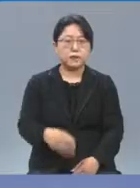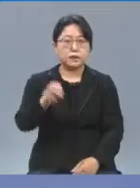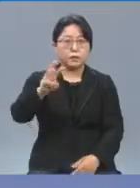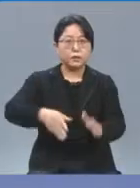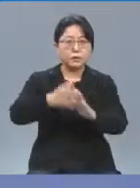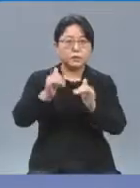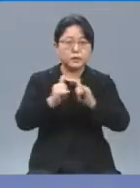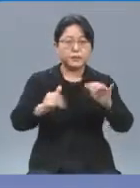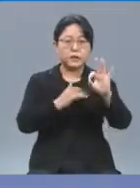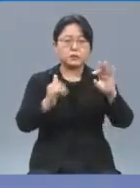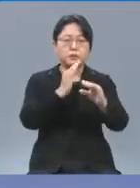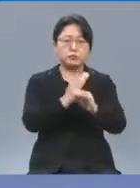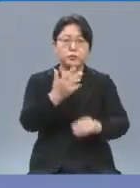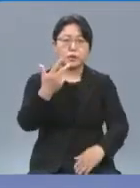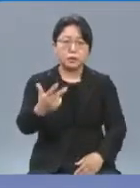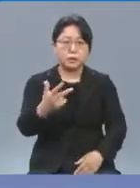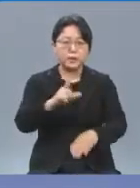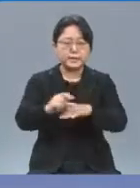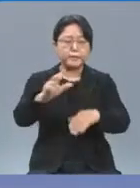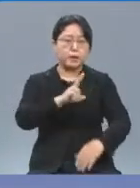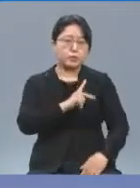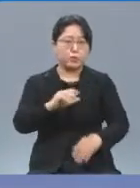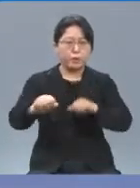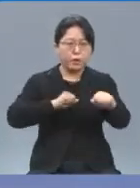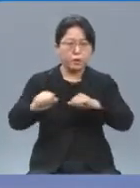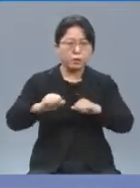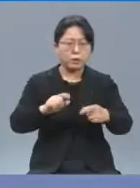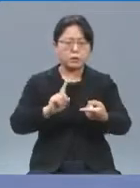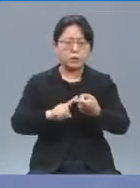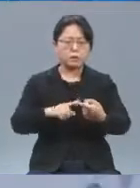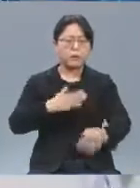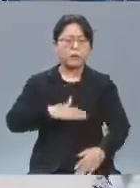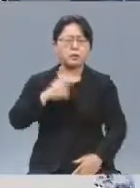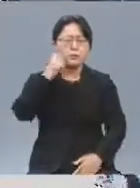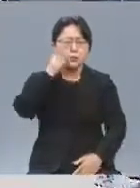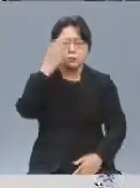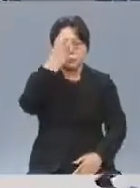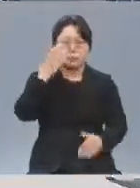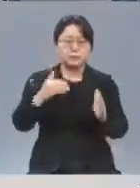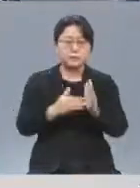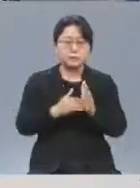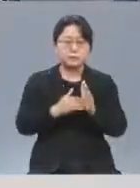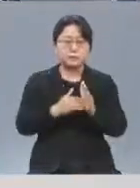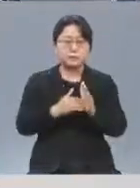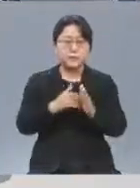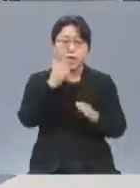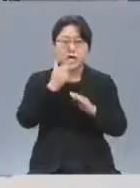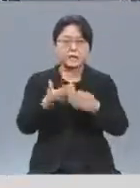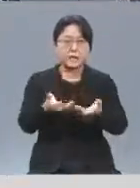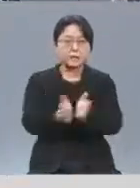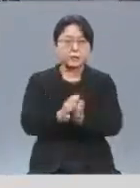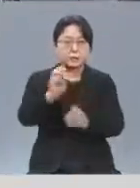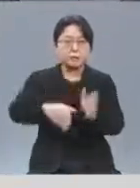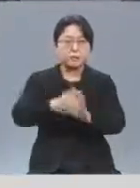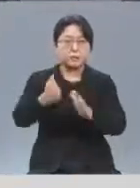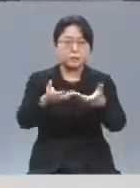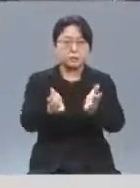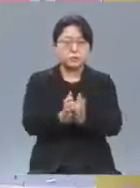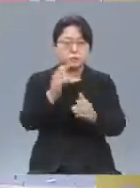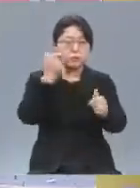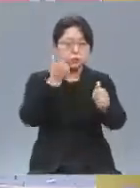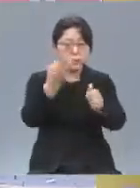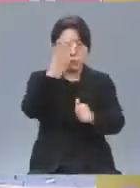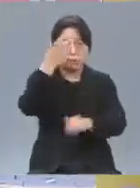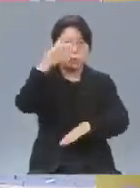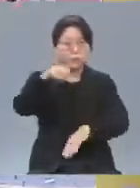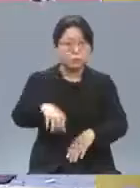광주 시민 10명 가운데 7명은 지방의원의 활동을 알지 못하는 것으로 조사됐습니다. 더불어민주당 광주시당이